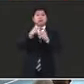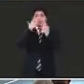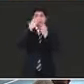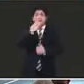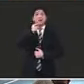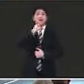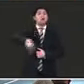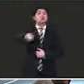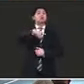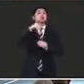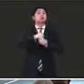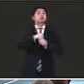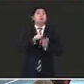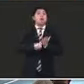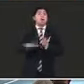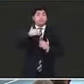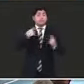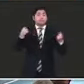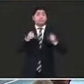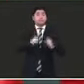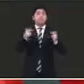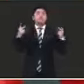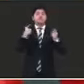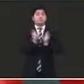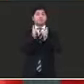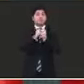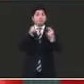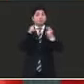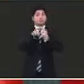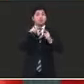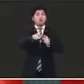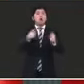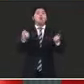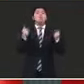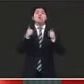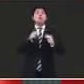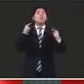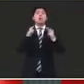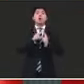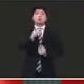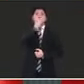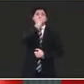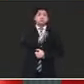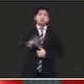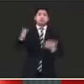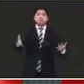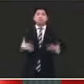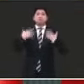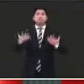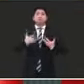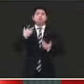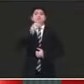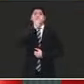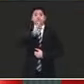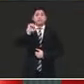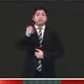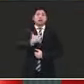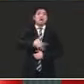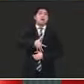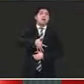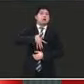gençlerimizle her bir araya gelişimiz gibi bu buluşma da fevkalade coşkulu fevkalade